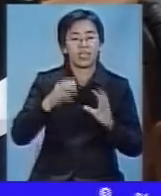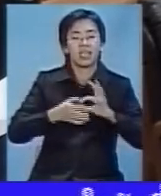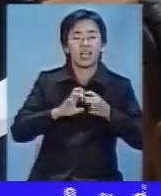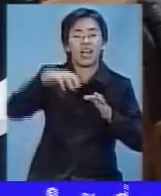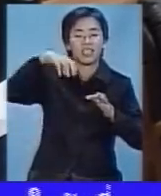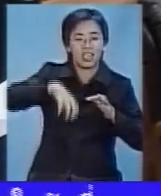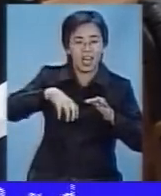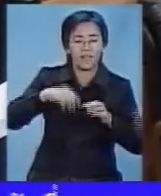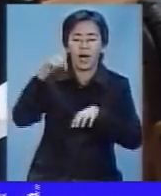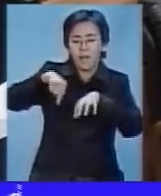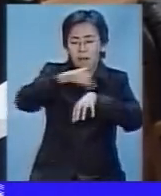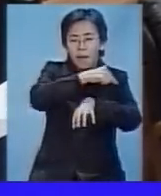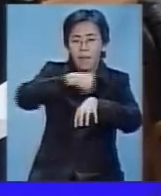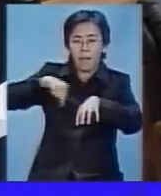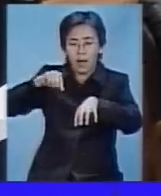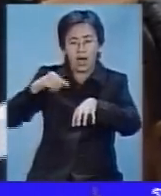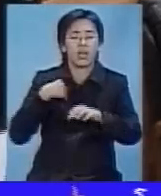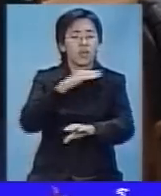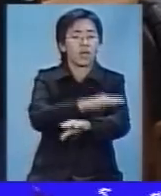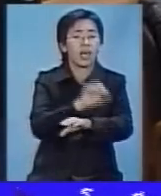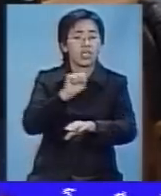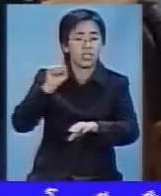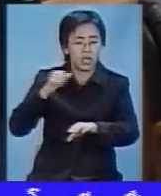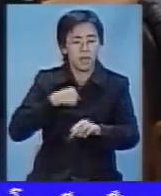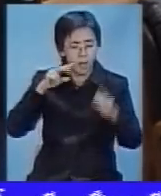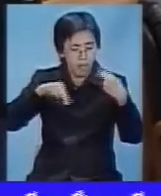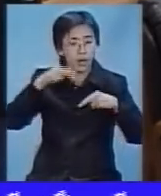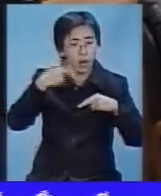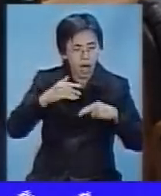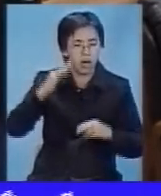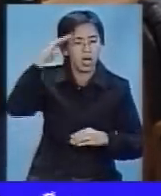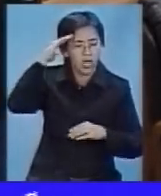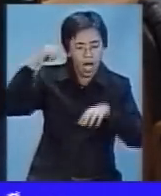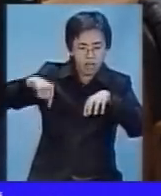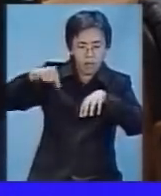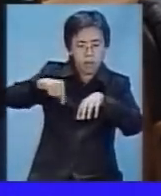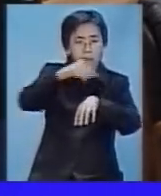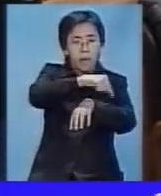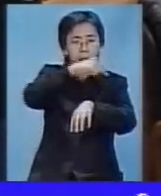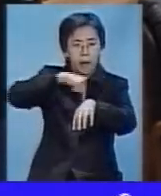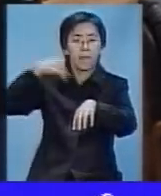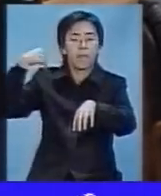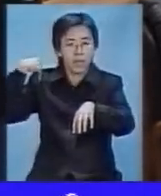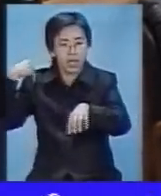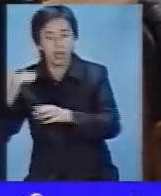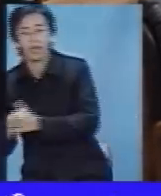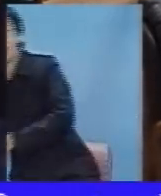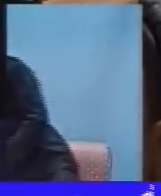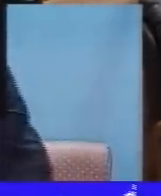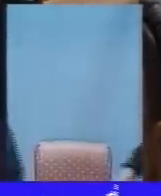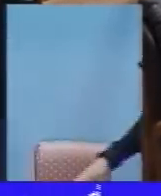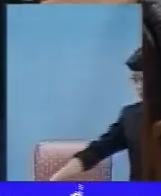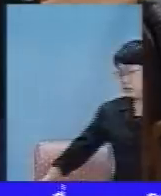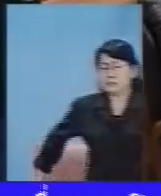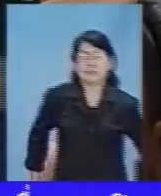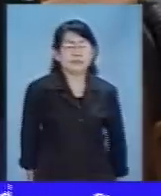ครับอย่างที่ท่านบอกนะทุกพื้นที่เนี่ยแยกสารสินอะไรเป็นพื้นที่มีด่านทหารทั้งหมดแล้วครับเป็นพื้นที่ควบคุมเป็นพื้นที่ควบคุ